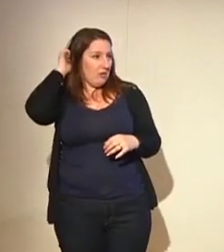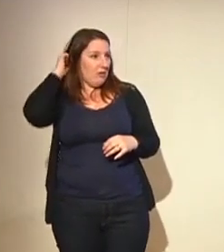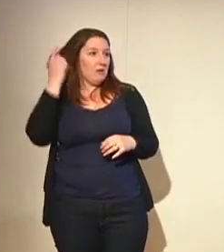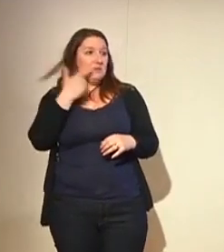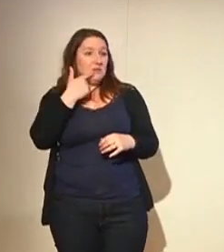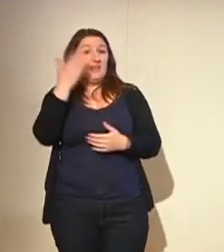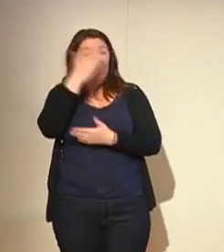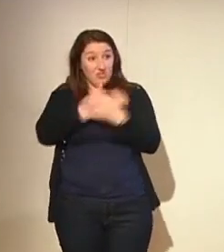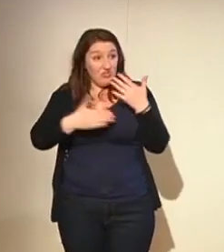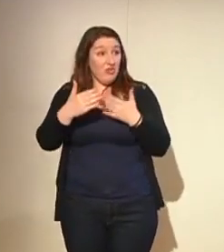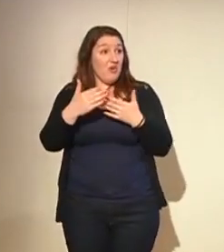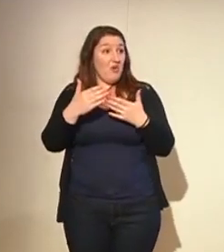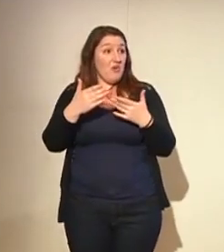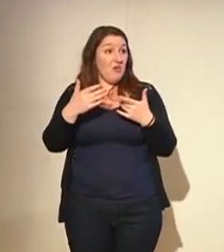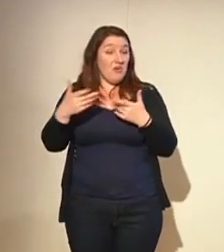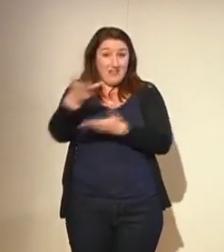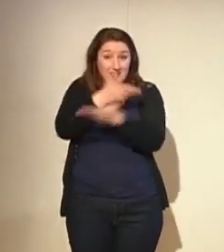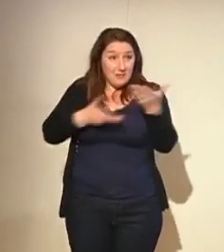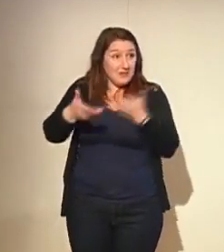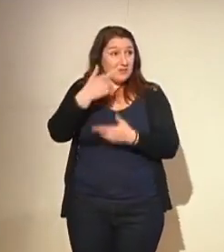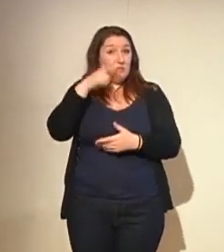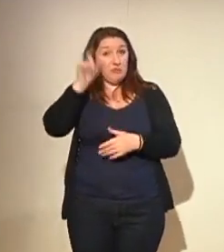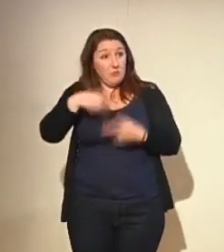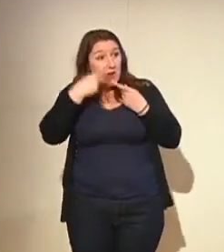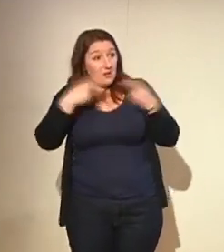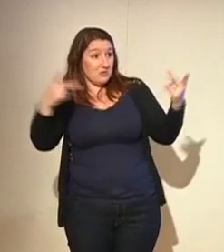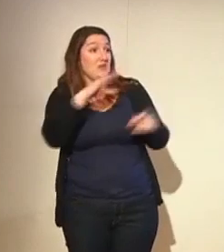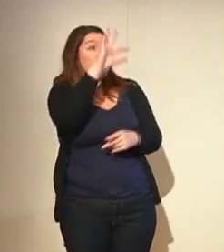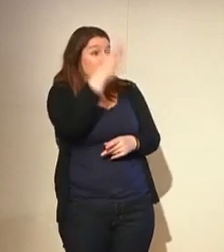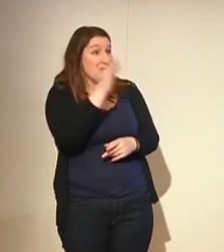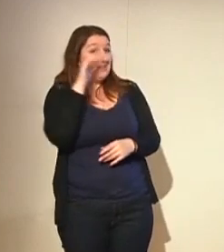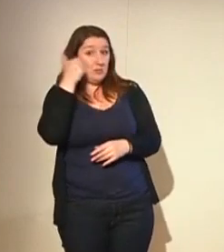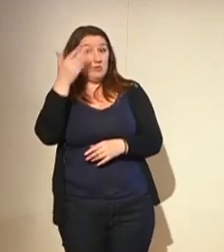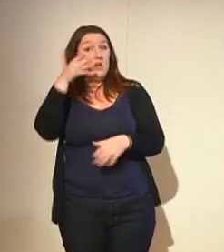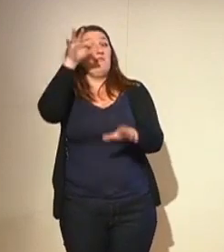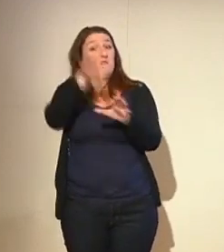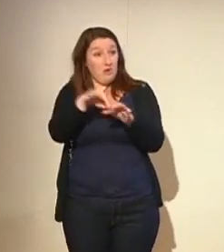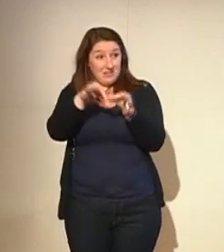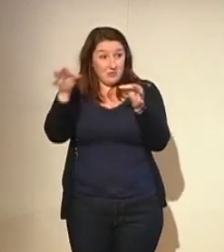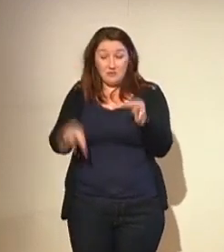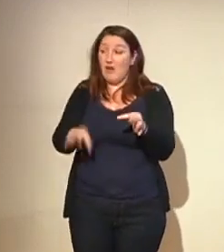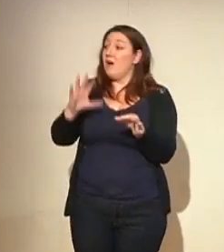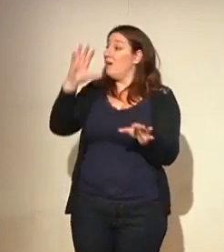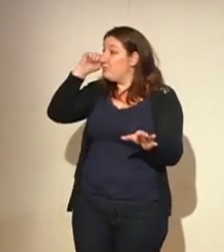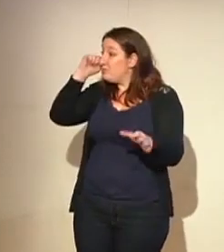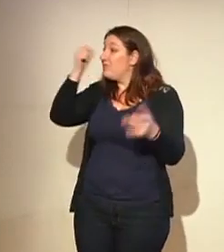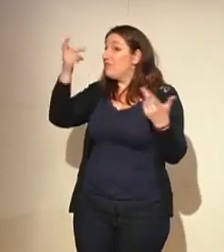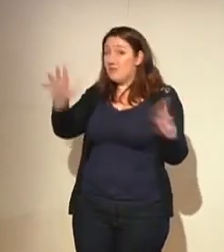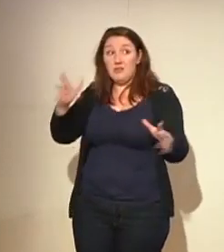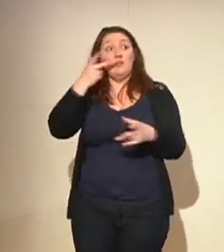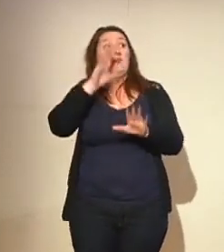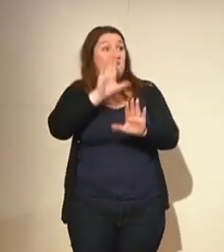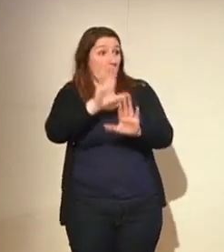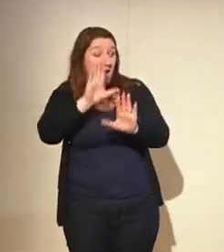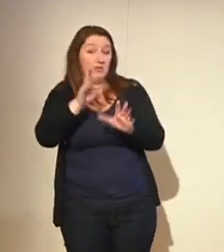doit annoncer au conseil municipal les tout à fait donc il faut attendre le résultat du vote pour pour désigner cette pas obligato